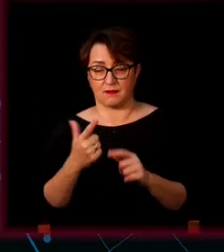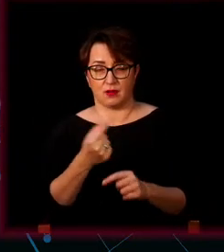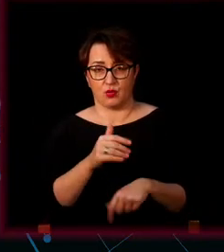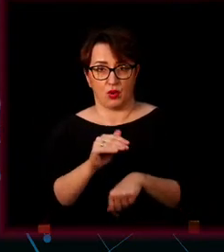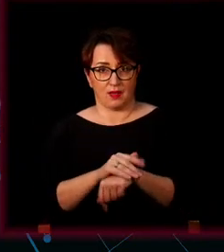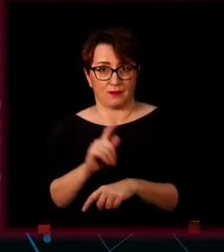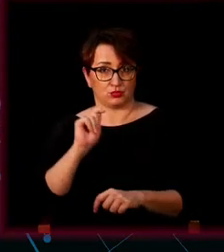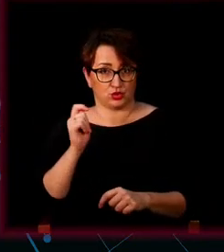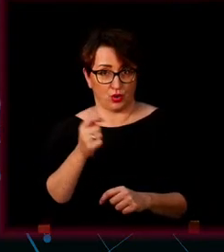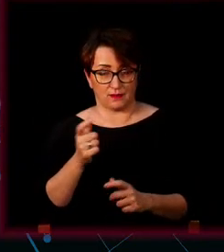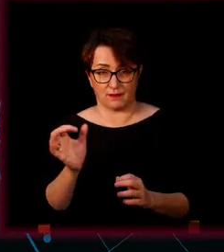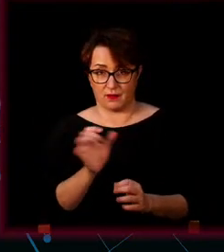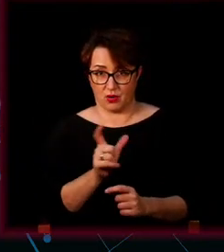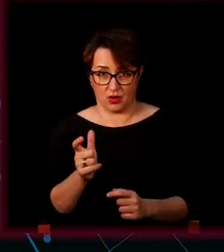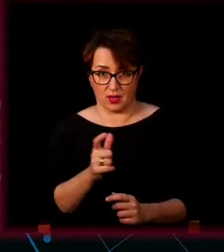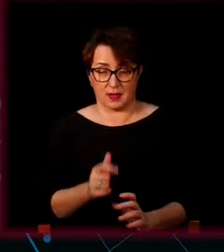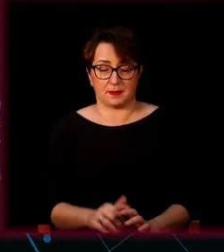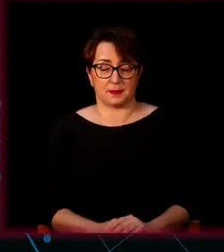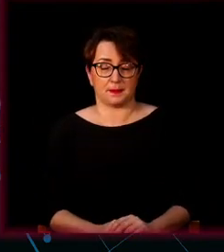przygody